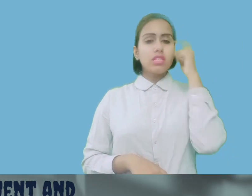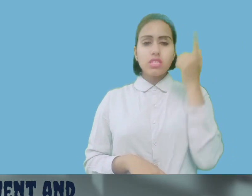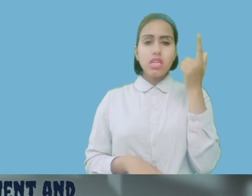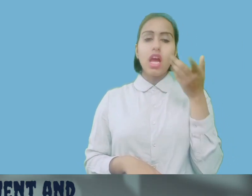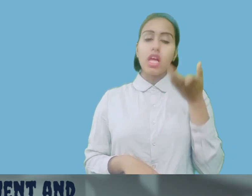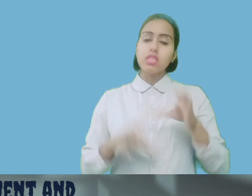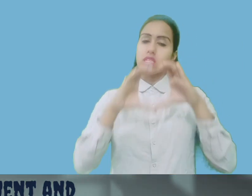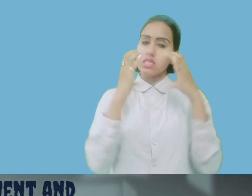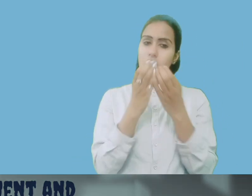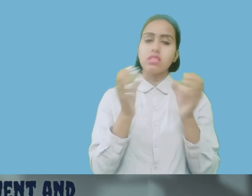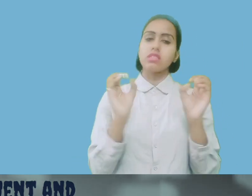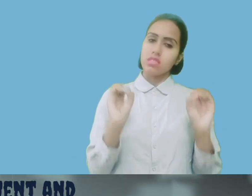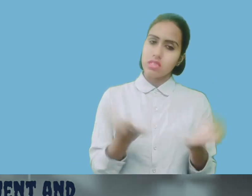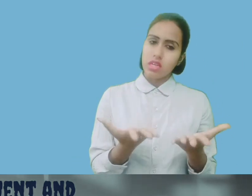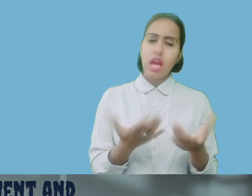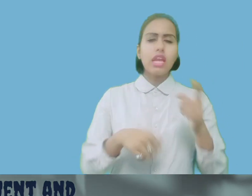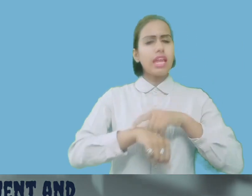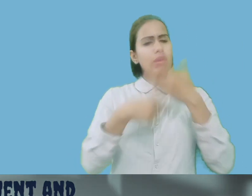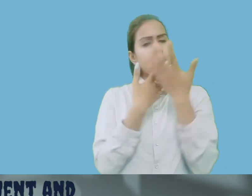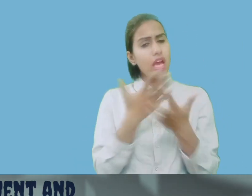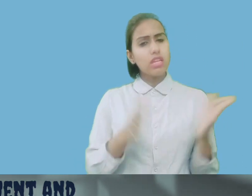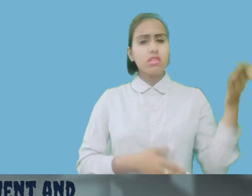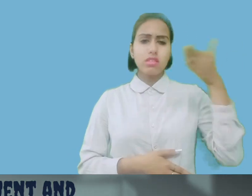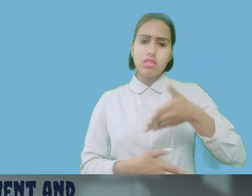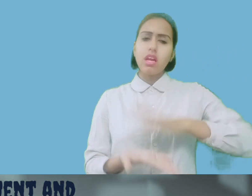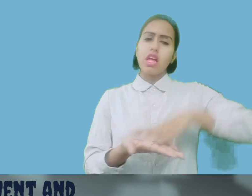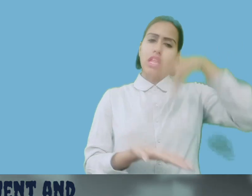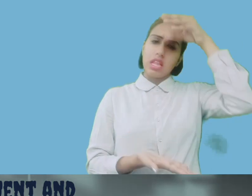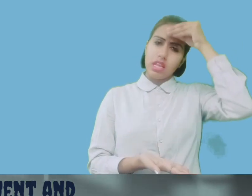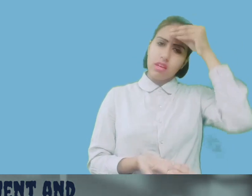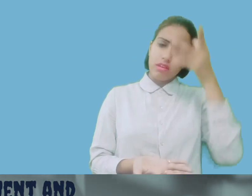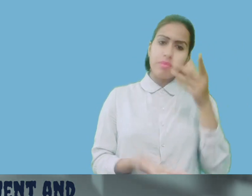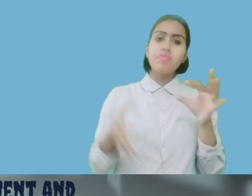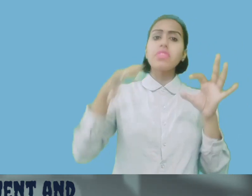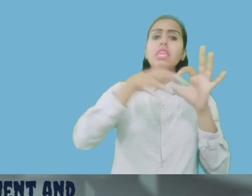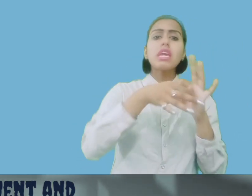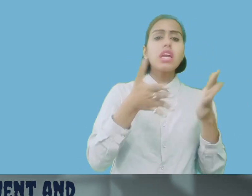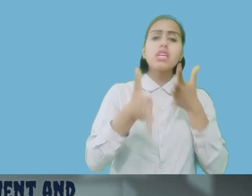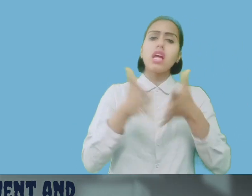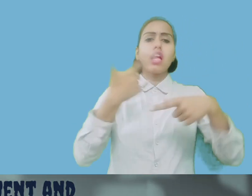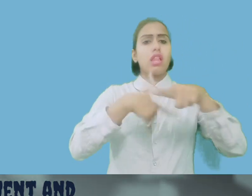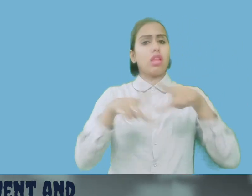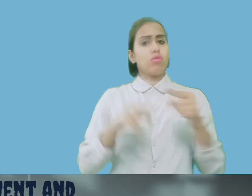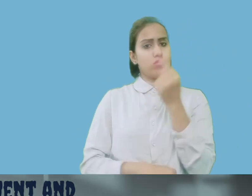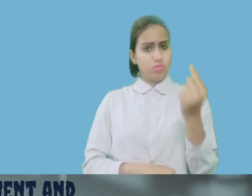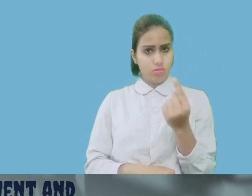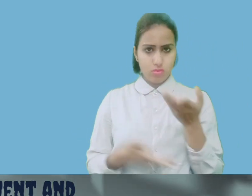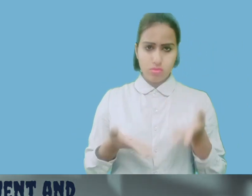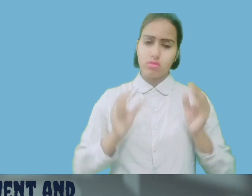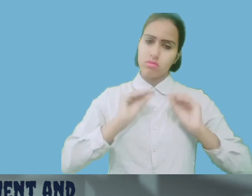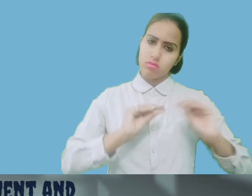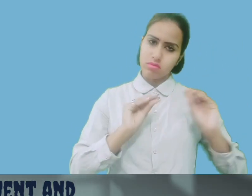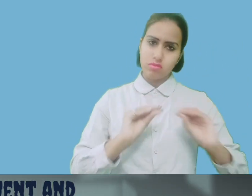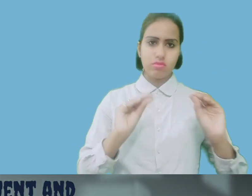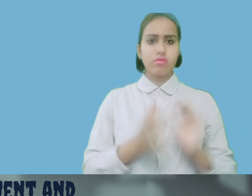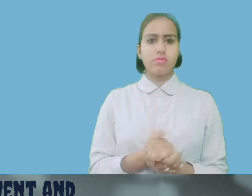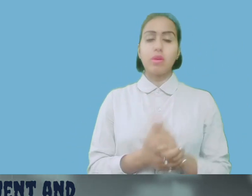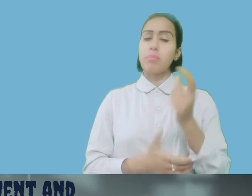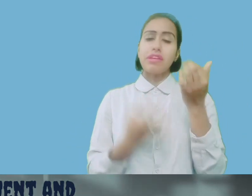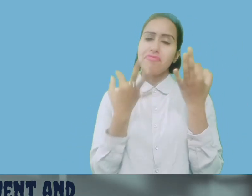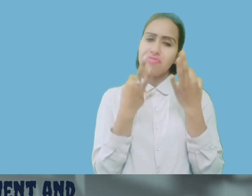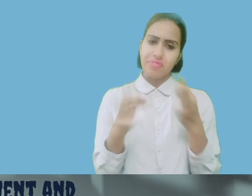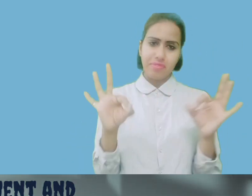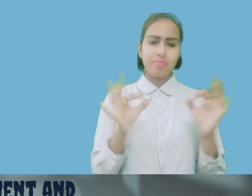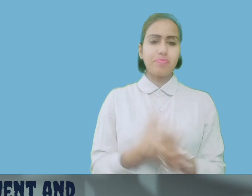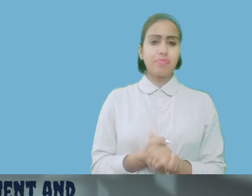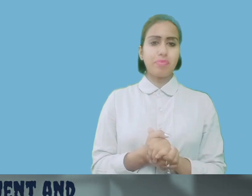जानकारी मिले। तो ऐसा भारतीय सांकेतिक भाषा में स्कूल शुरू करना चाहती हूँ, जिसमें उनको अपने घर पर ही रह कर के एक सही शिक्षण